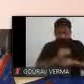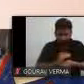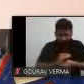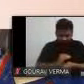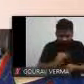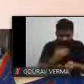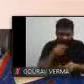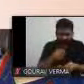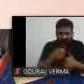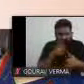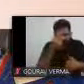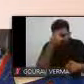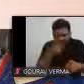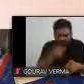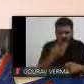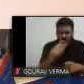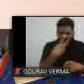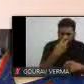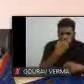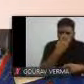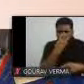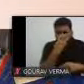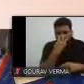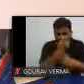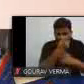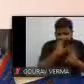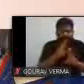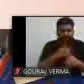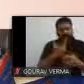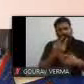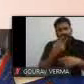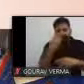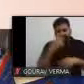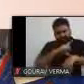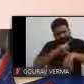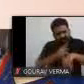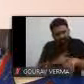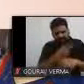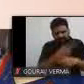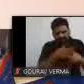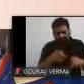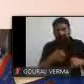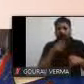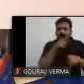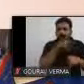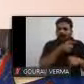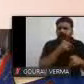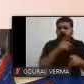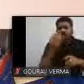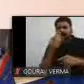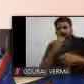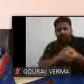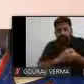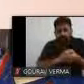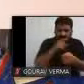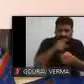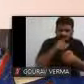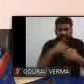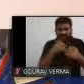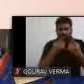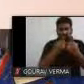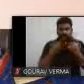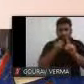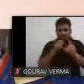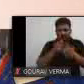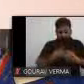वहां कोई इशू हुआ, उसे ऑक्सीजन में रखा गया, वो देर से रोया, तो फिर वहीं पर थोड़ा वार्ड से अलग एक